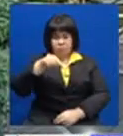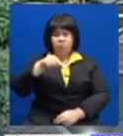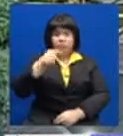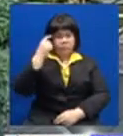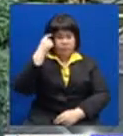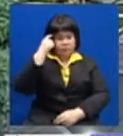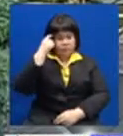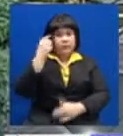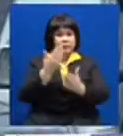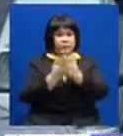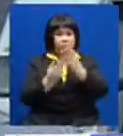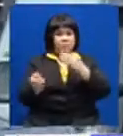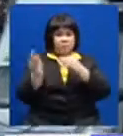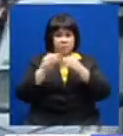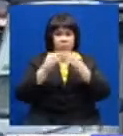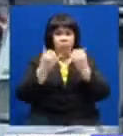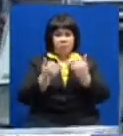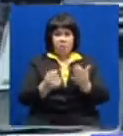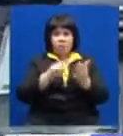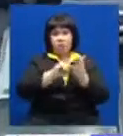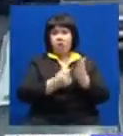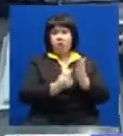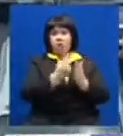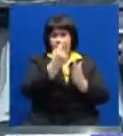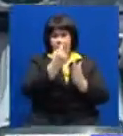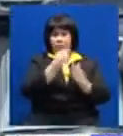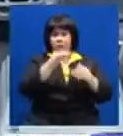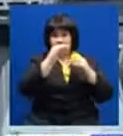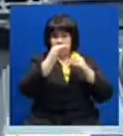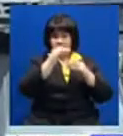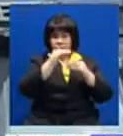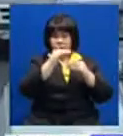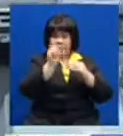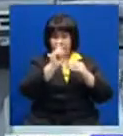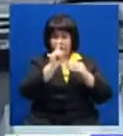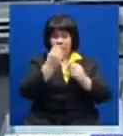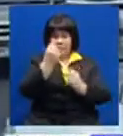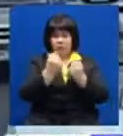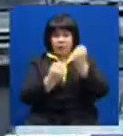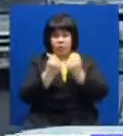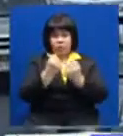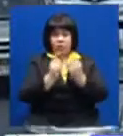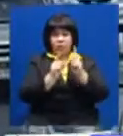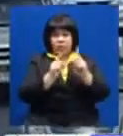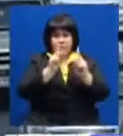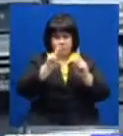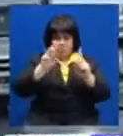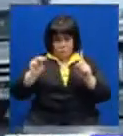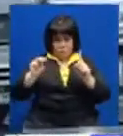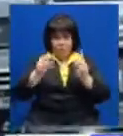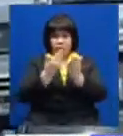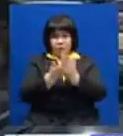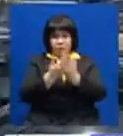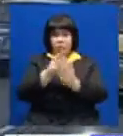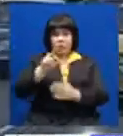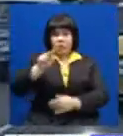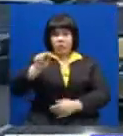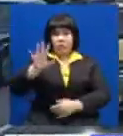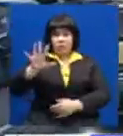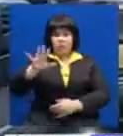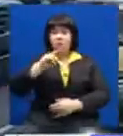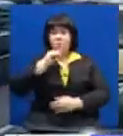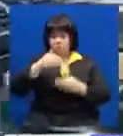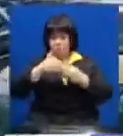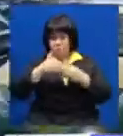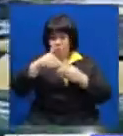สามารถใช้ราคาใหม่วันนี้เป็นวันแรกซึ่งอัตราใหม่กำหนดให้ระยะทาง 1กิโลเมตรแรกยังคงไว้ที่ 35บาทระยะทางเกิน